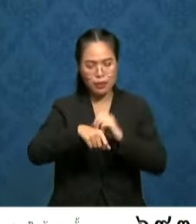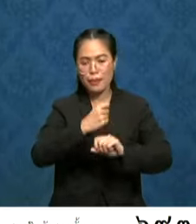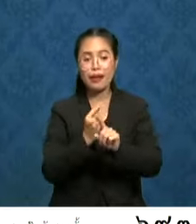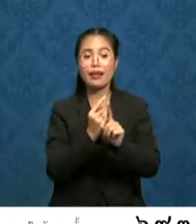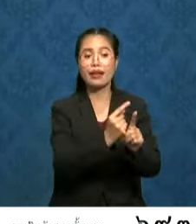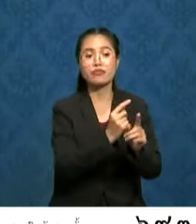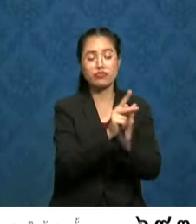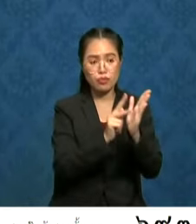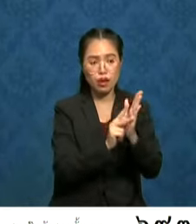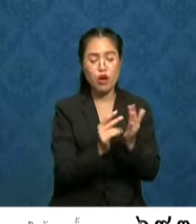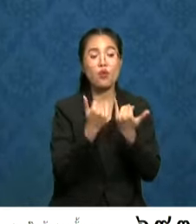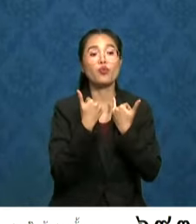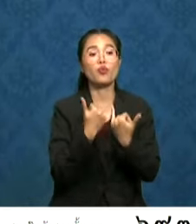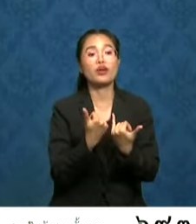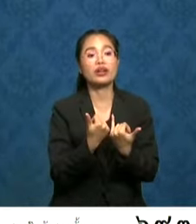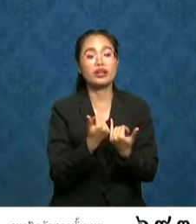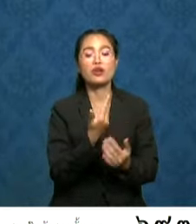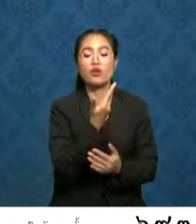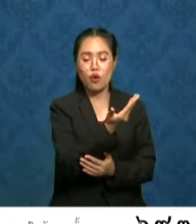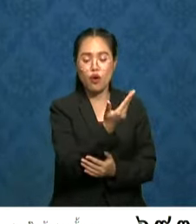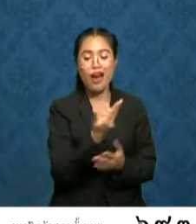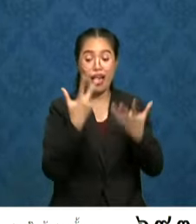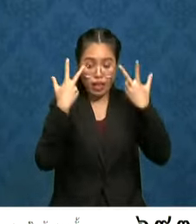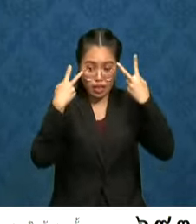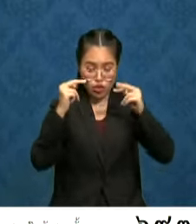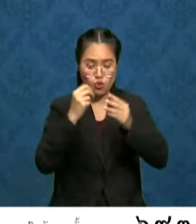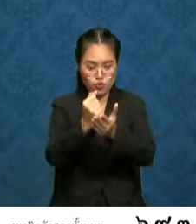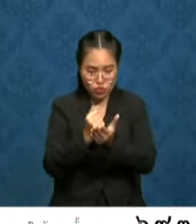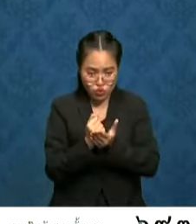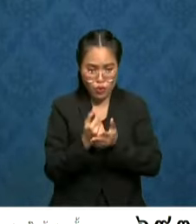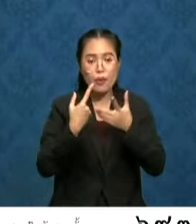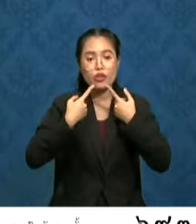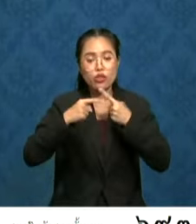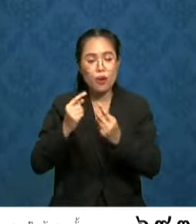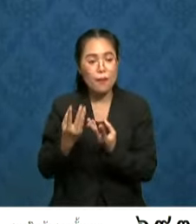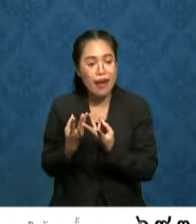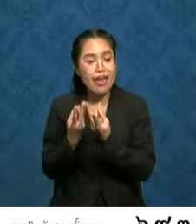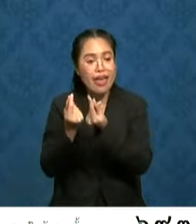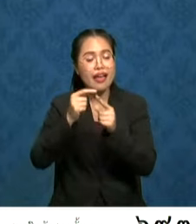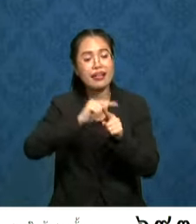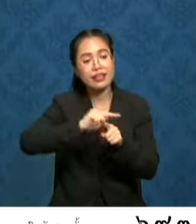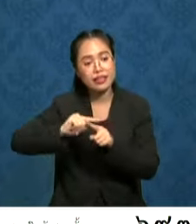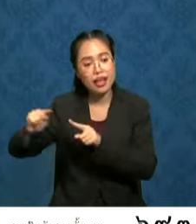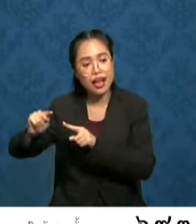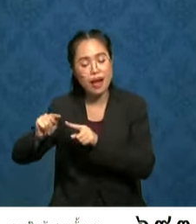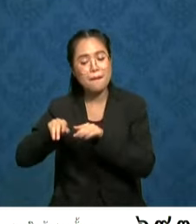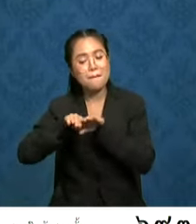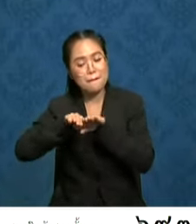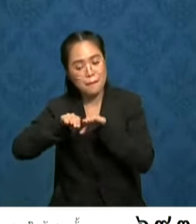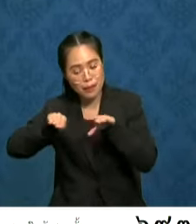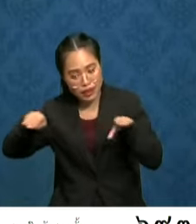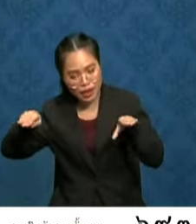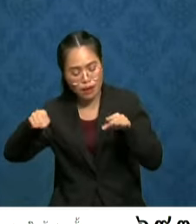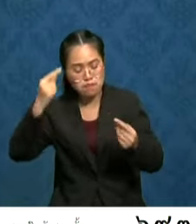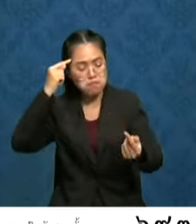คะวันนี้ค่ะขอให้ท่านได้มาตอบด้วยตัวเองนะคะในรายละเอียดต่างๆนะคะไม่ว่าจะเป็นรายละเอียดมาตรการเป้าหมาย